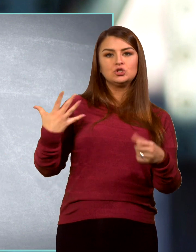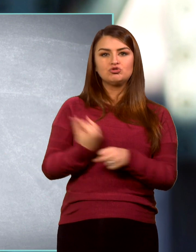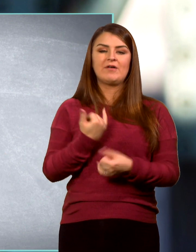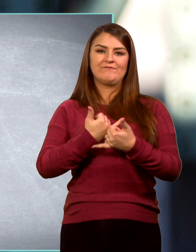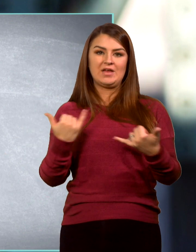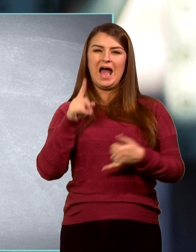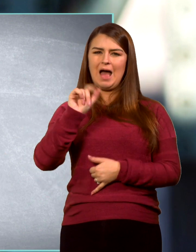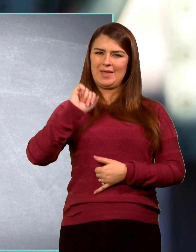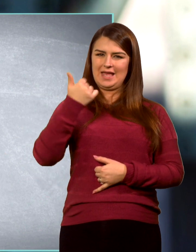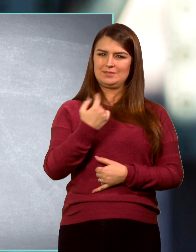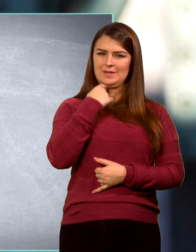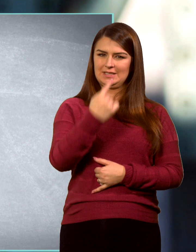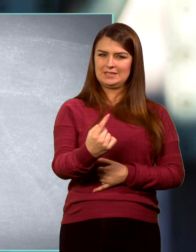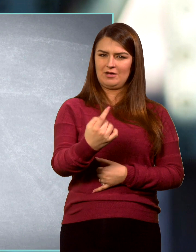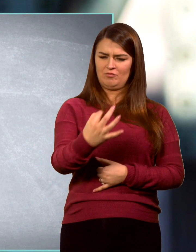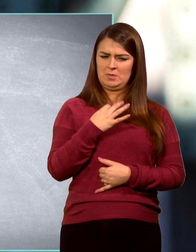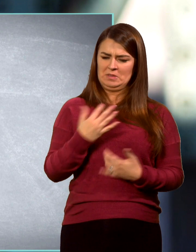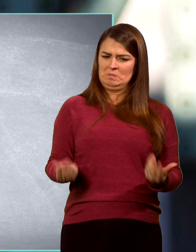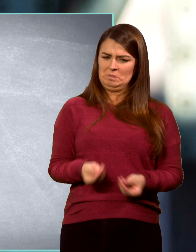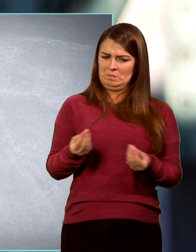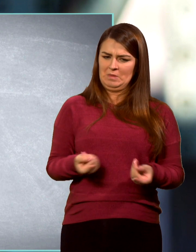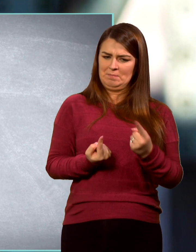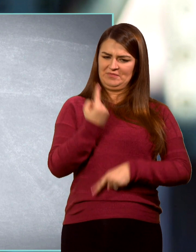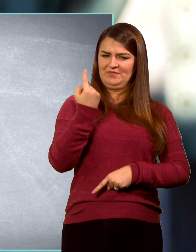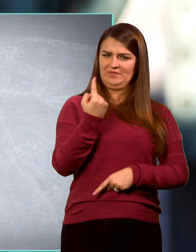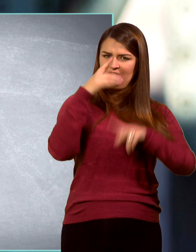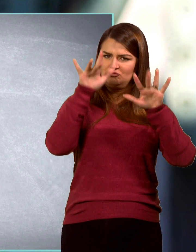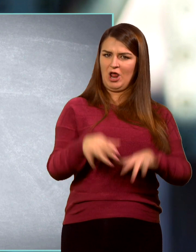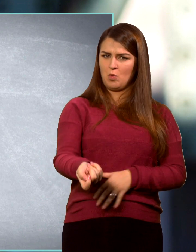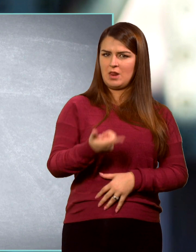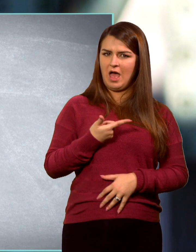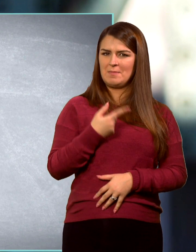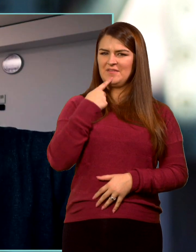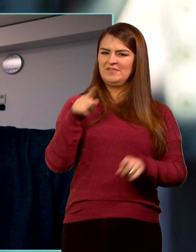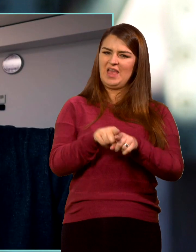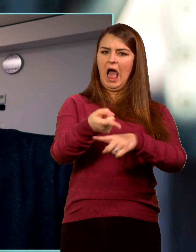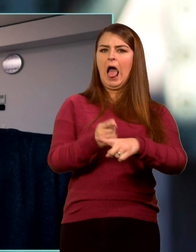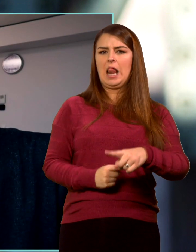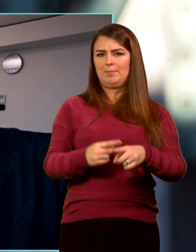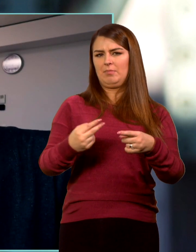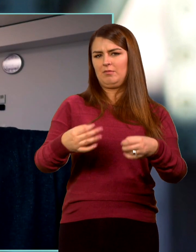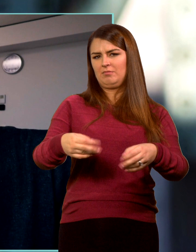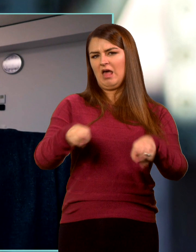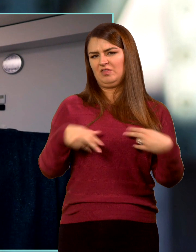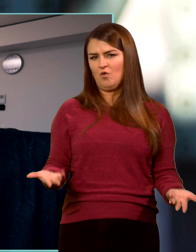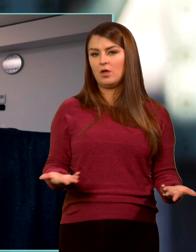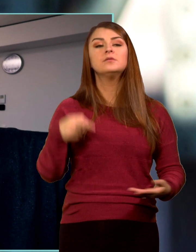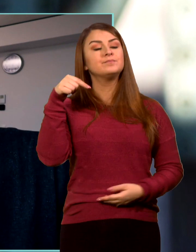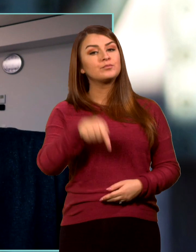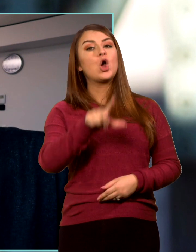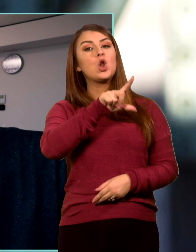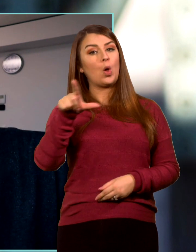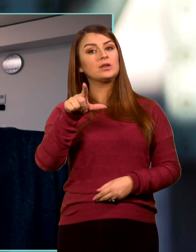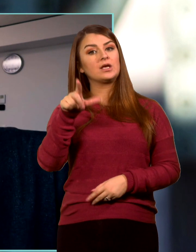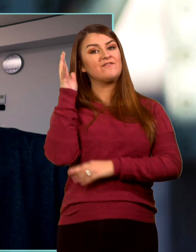Aber zuerst mal war diese Stellungnahme für mich dann schon so ein bisschen komisch und wirkte ziemlich halbgar. Die Vorlesung von Lucke soll ja weiterhin stattfinden.